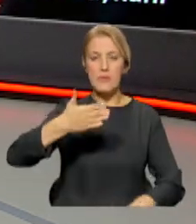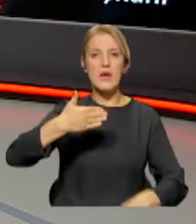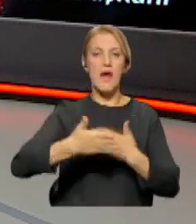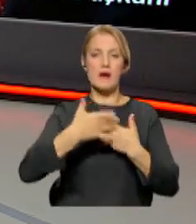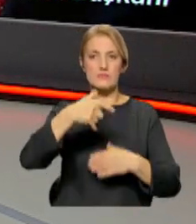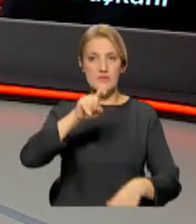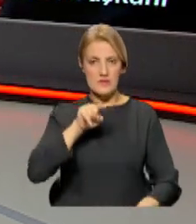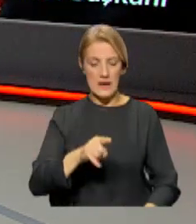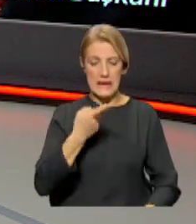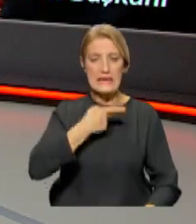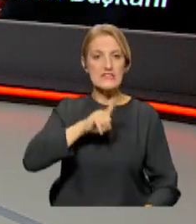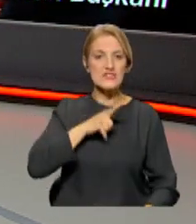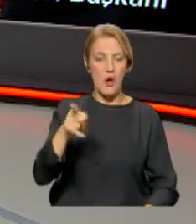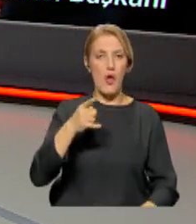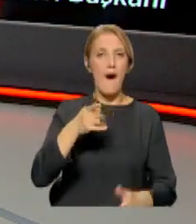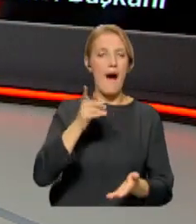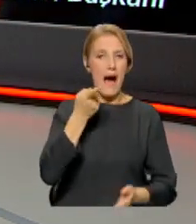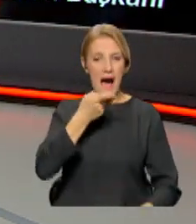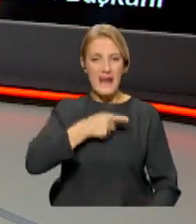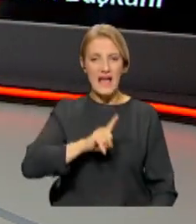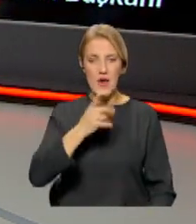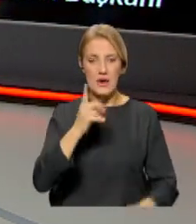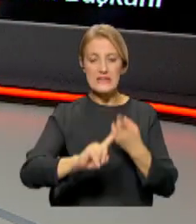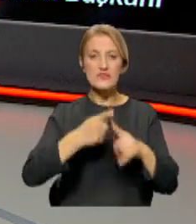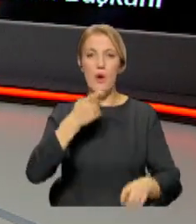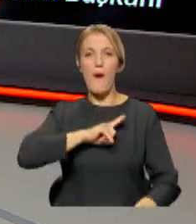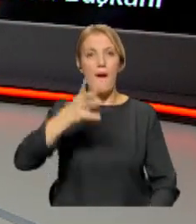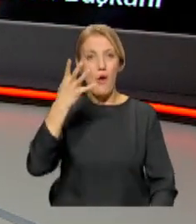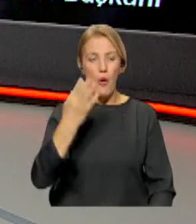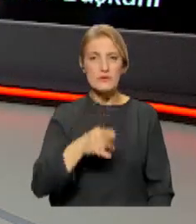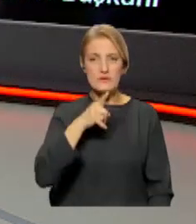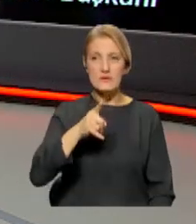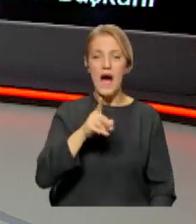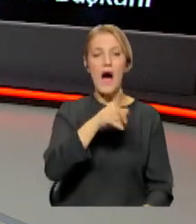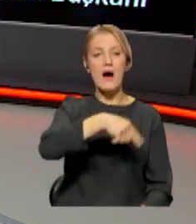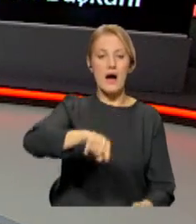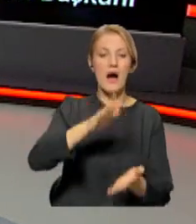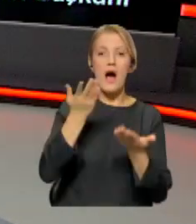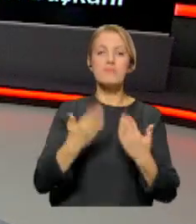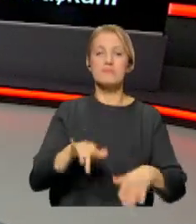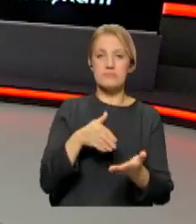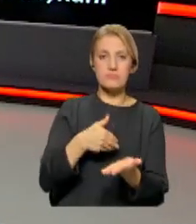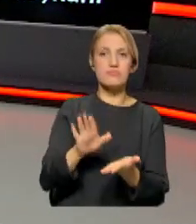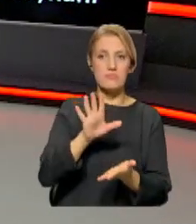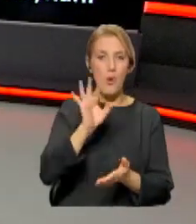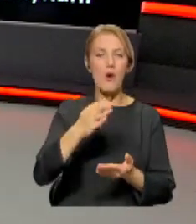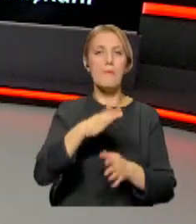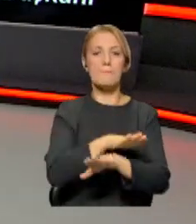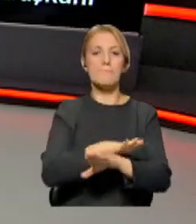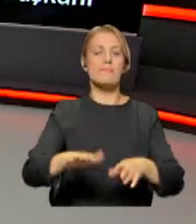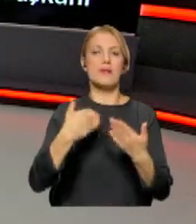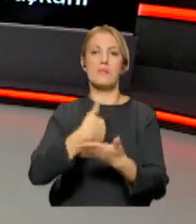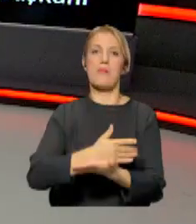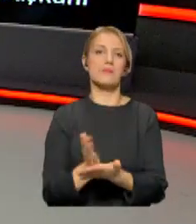Kılıçdaroğlu'nun adaylığı reddedilirse masal dağılır dedi ben bilmiyorum Hangi akla hizmet etti ve